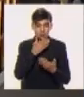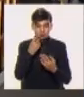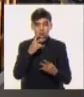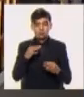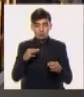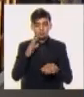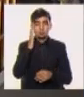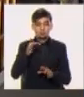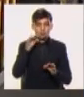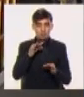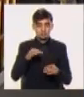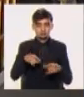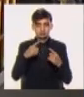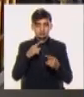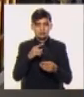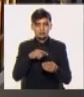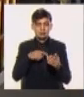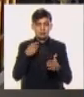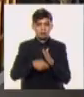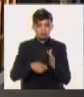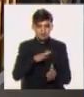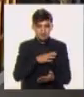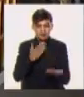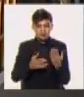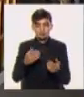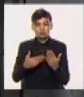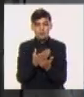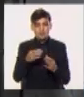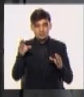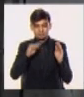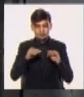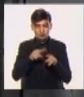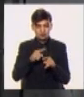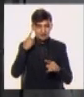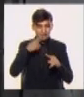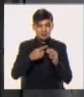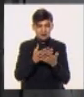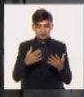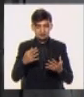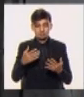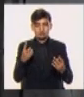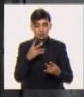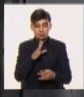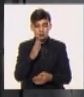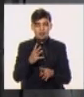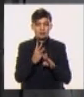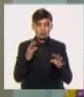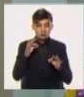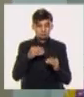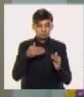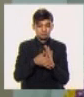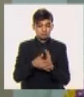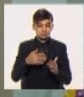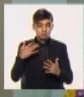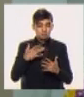будущем возможны перебои отключений. Избежать этого можно, обновив сети и оборудование, что в свою очередь скажется на цене для потребителя.